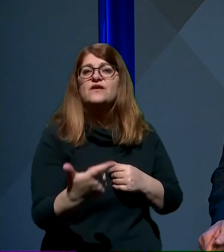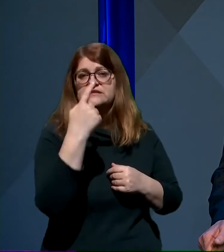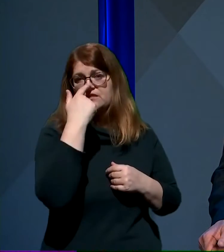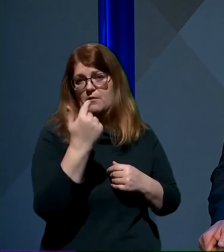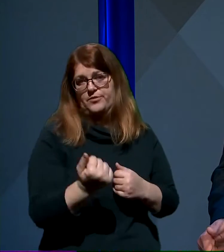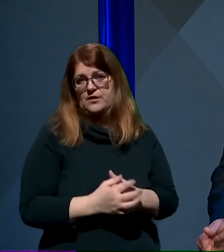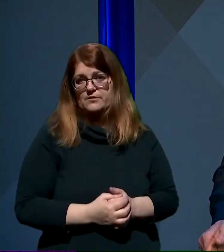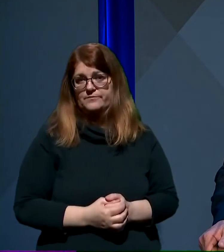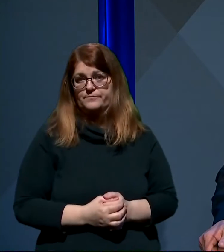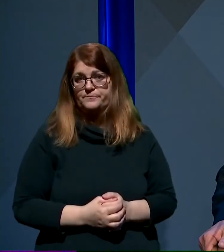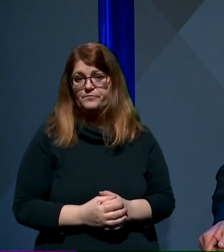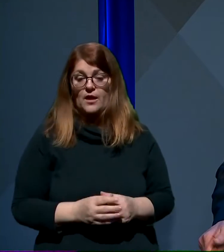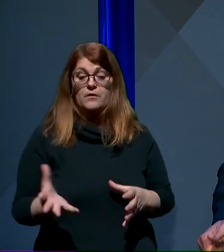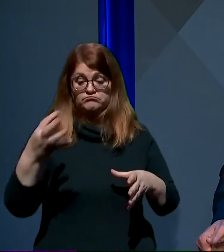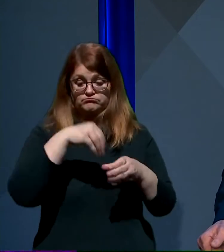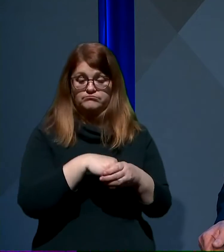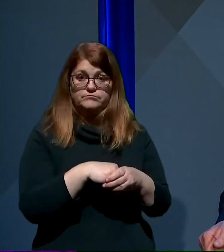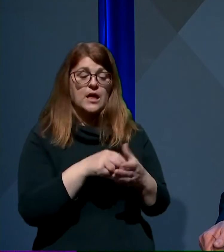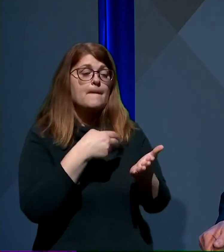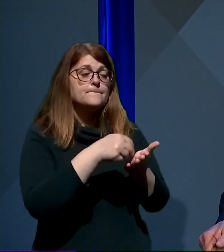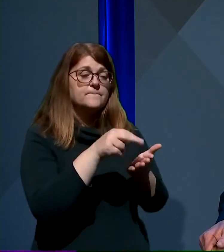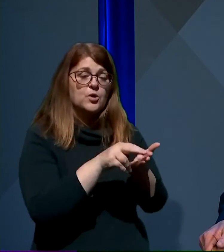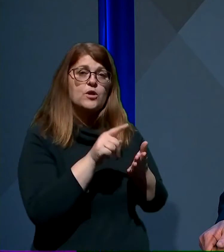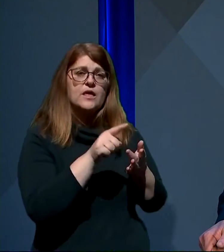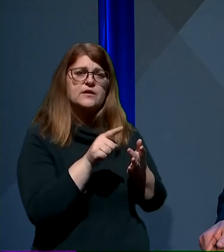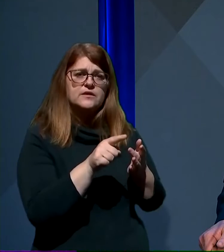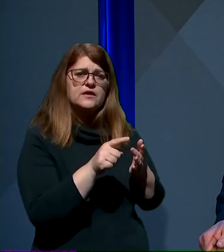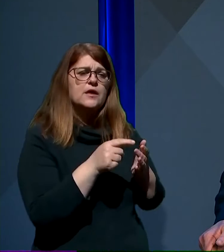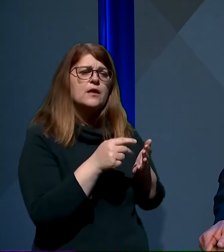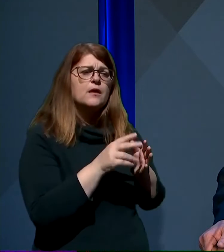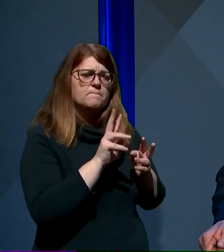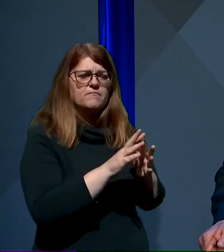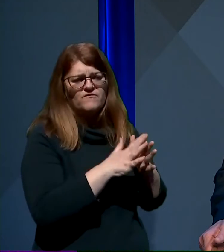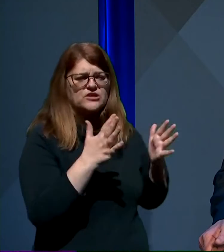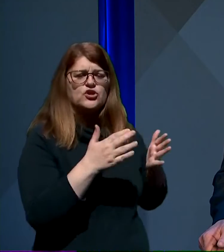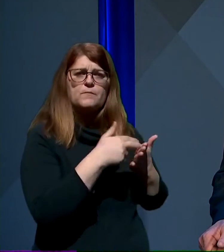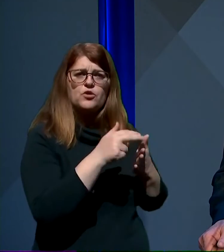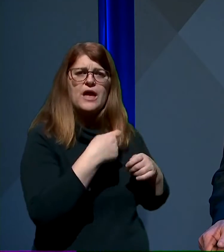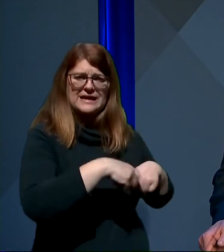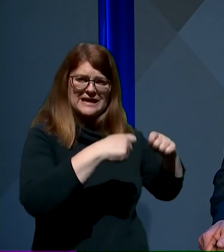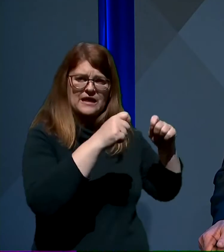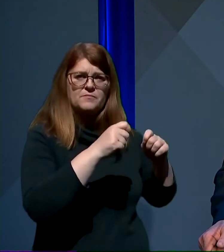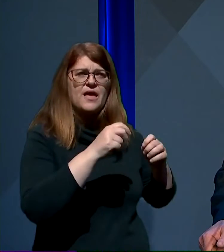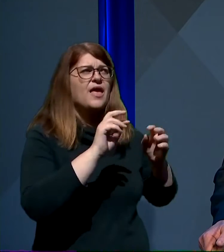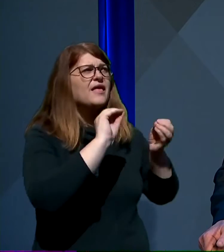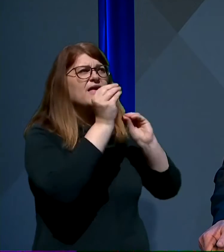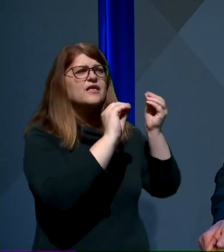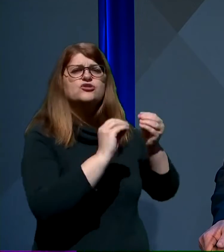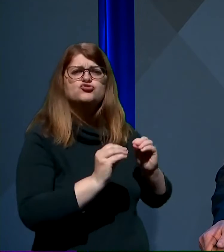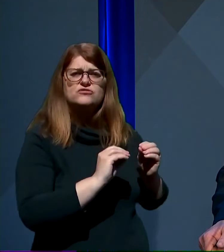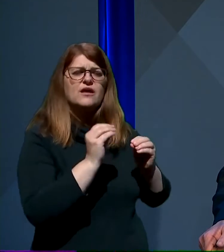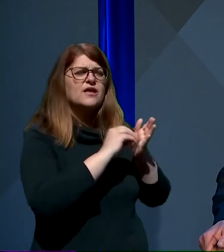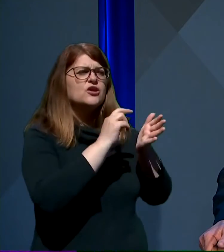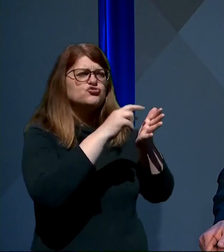aprila. Sem spadajo prodajalne, ki v pretežni meri prodajajo gradbeni in inštalaterski material, to